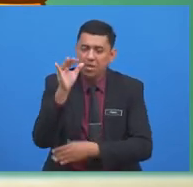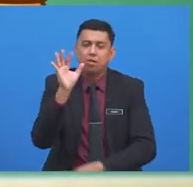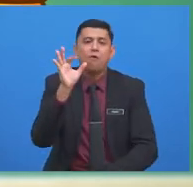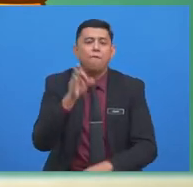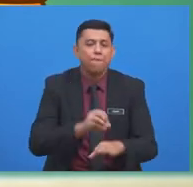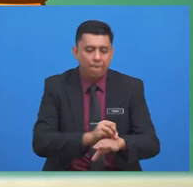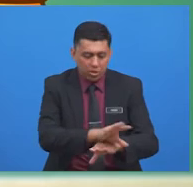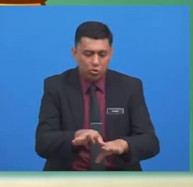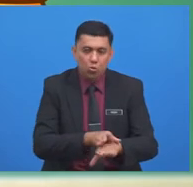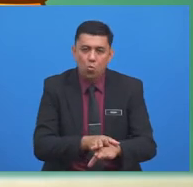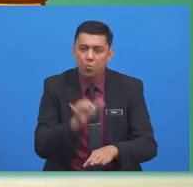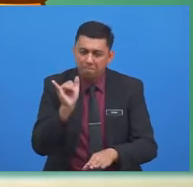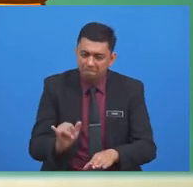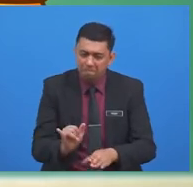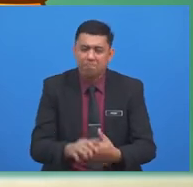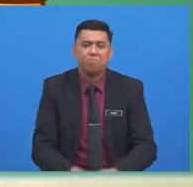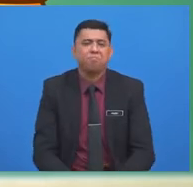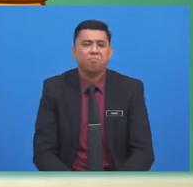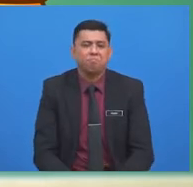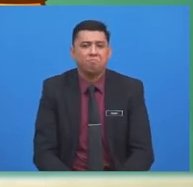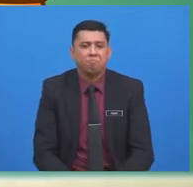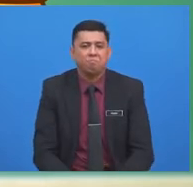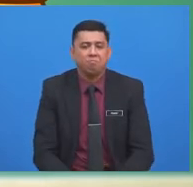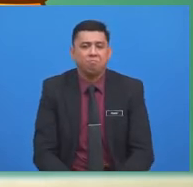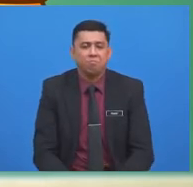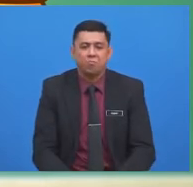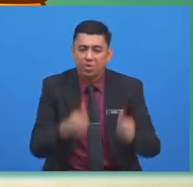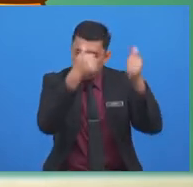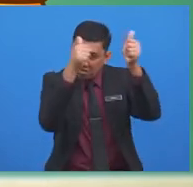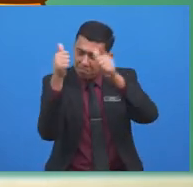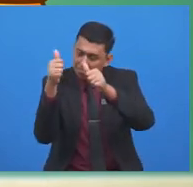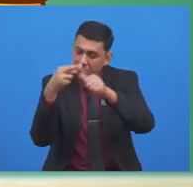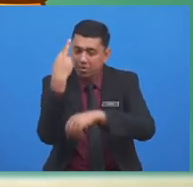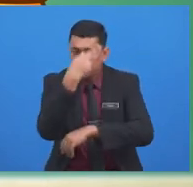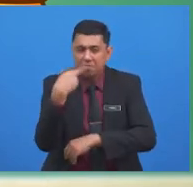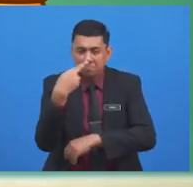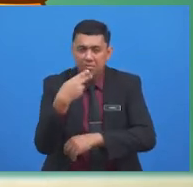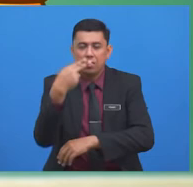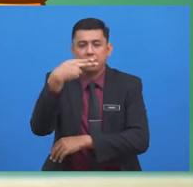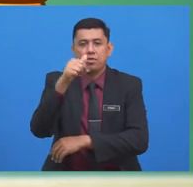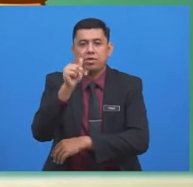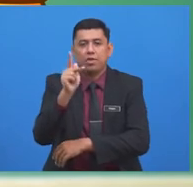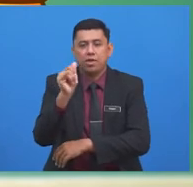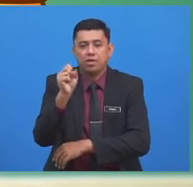yang mempengaruhi Lulu Hawa kecuali angin. Angin merupakan faktor hakisan.